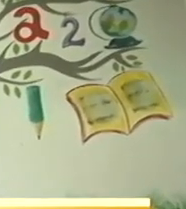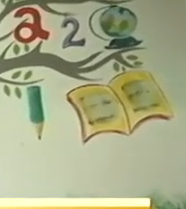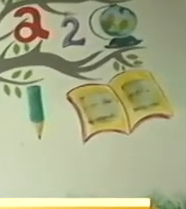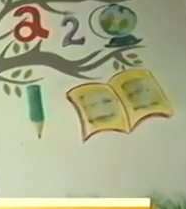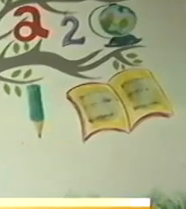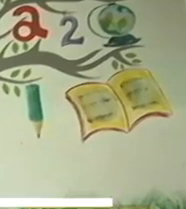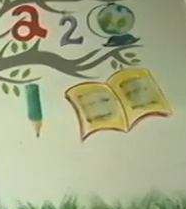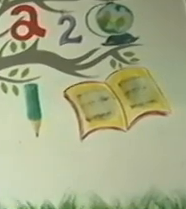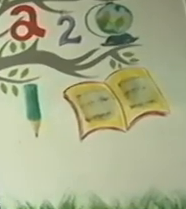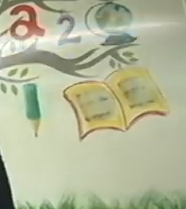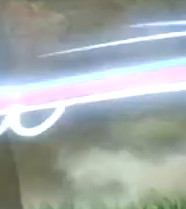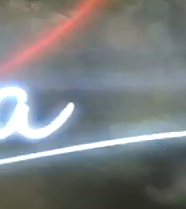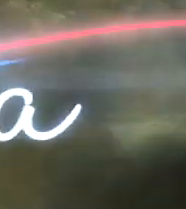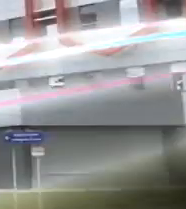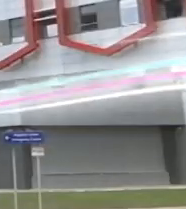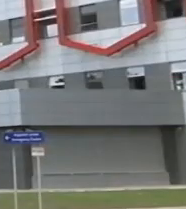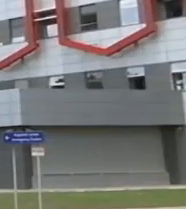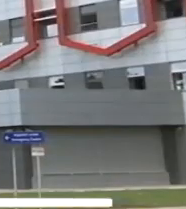i kod kuće.